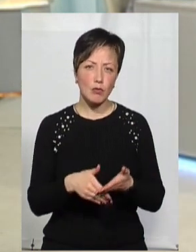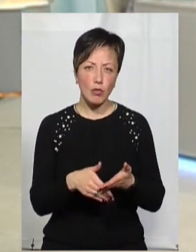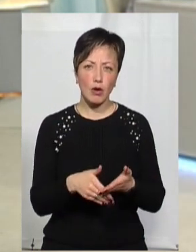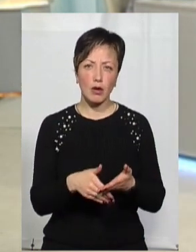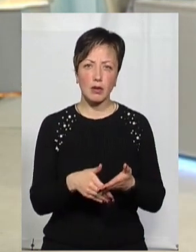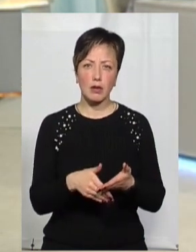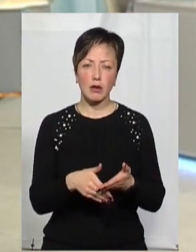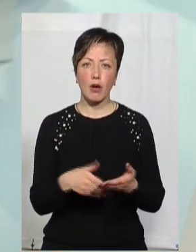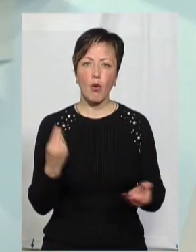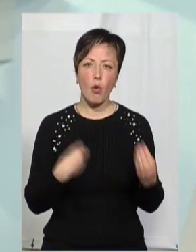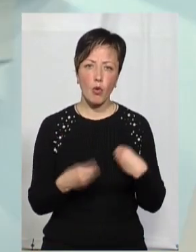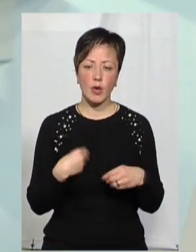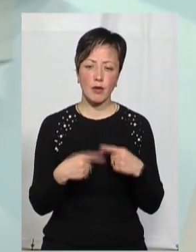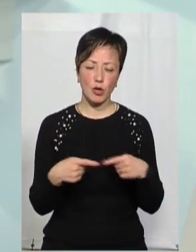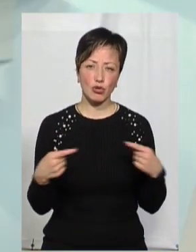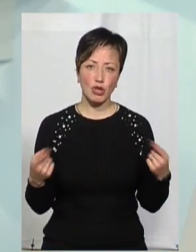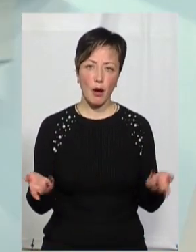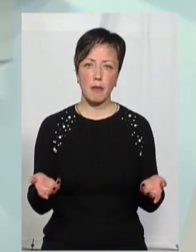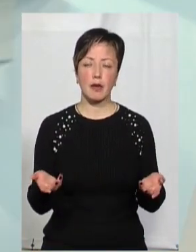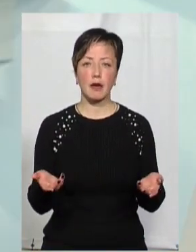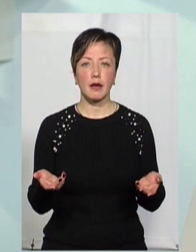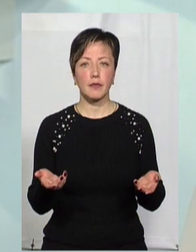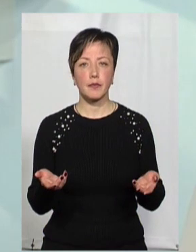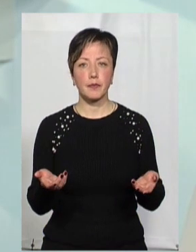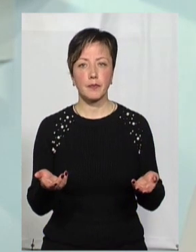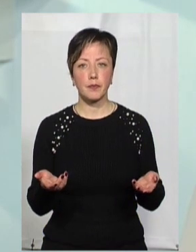допомоги одягом, речами,